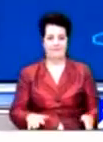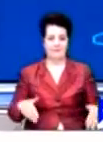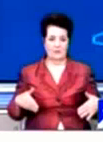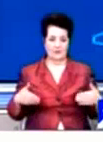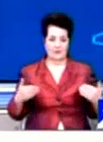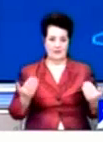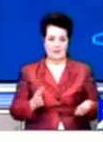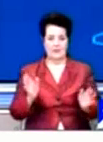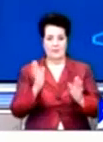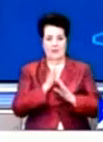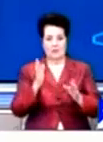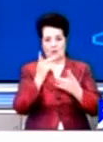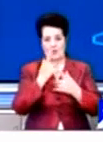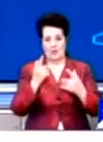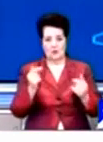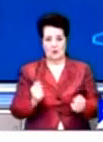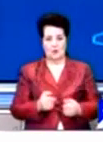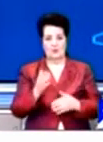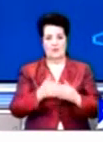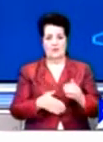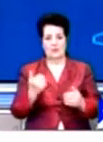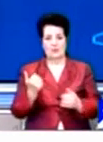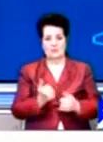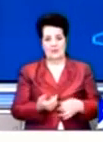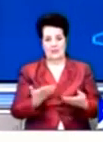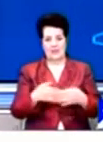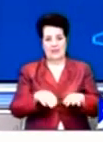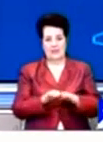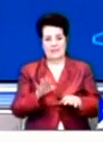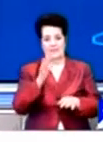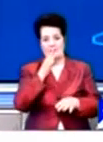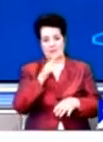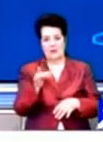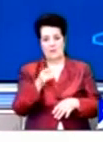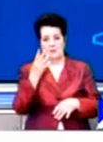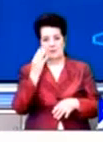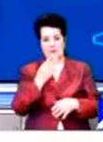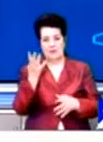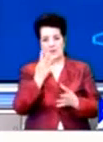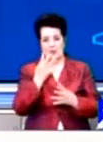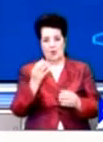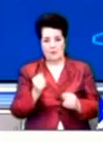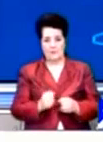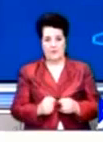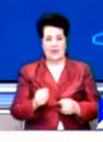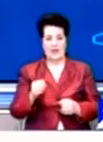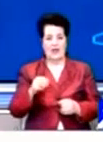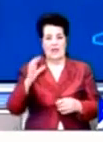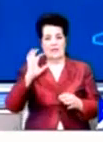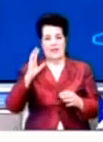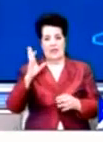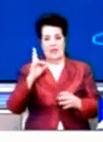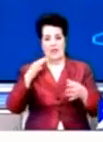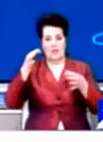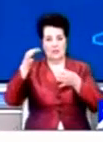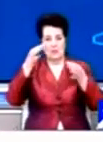Bun găsit! Meteorologii anunță un sfârșit de săptămână cu vreme închisă în Republica Moldova. La noapte cerul va fi acoperit parțial de nori, iar